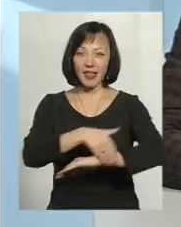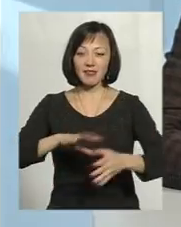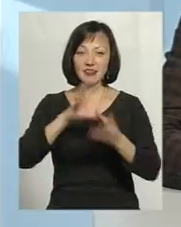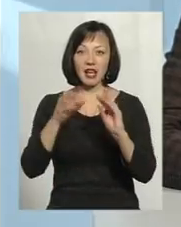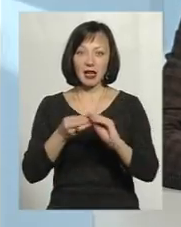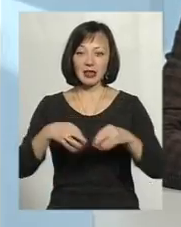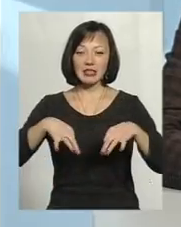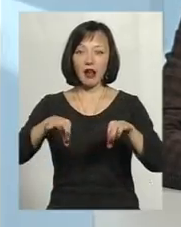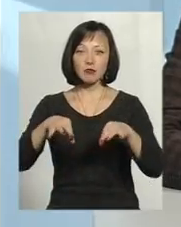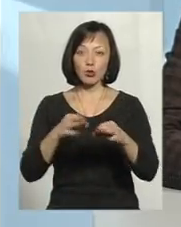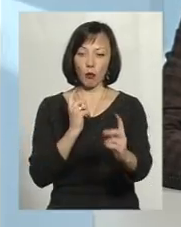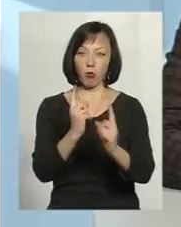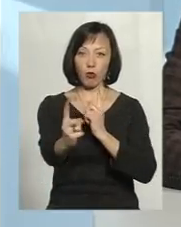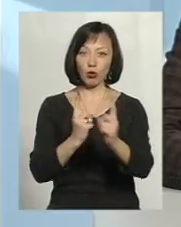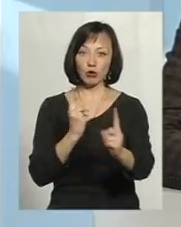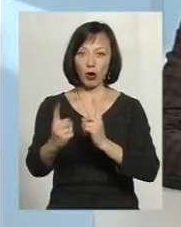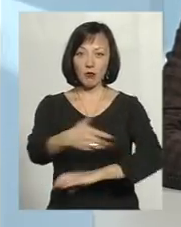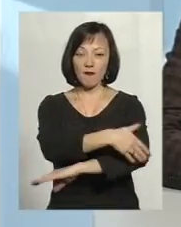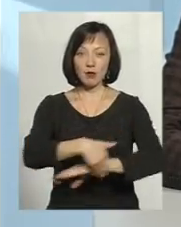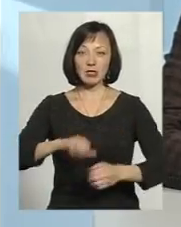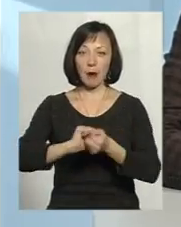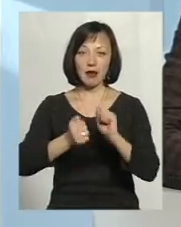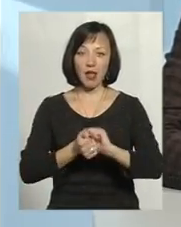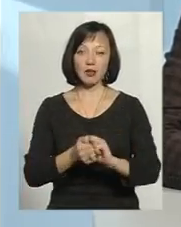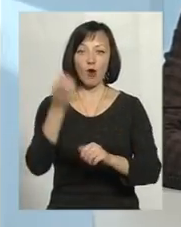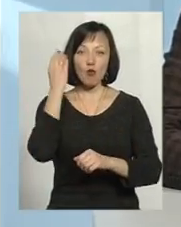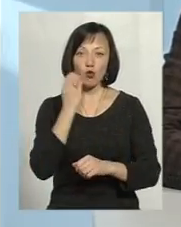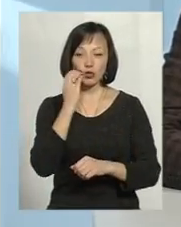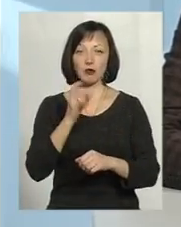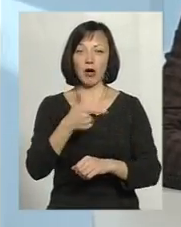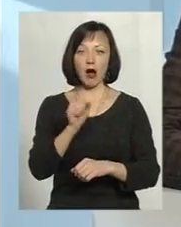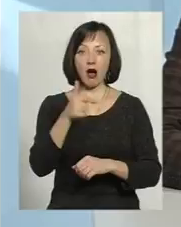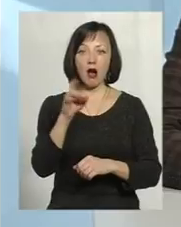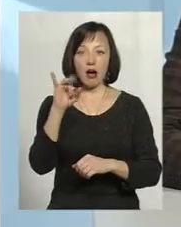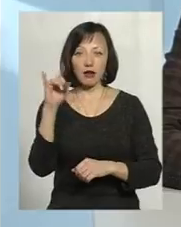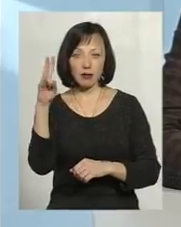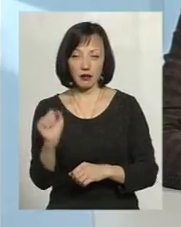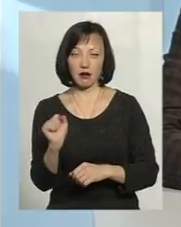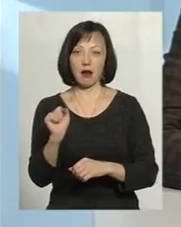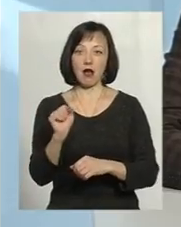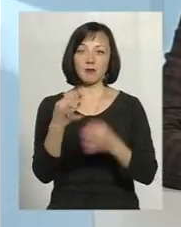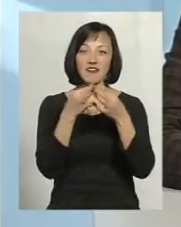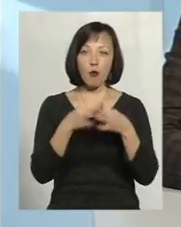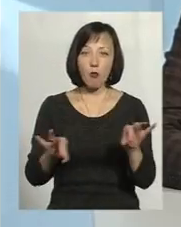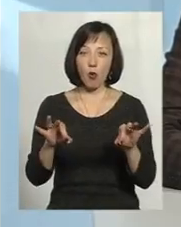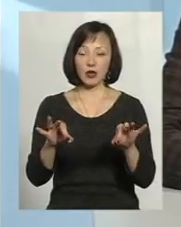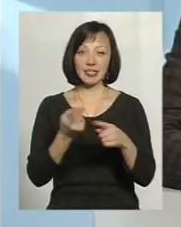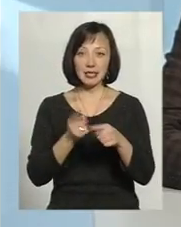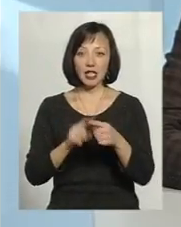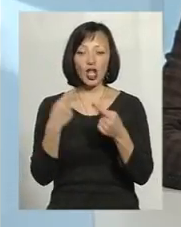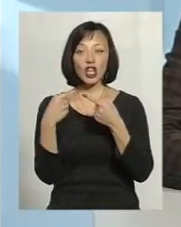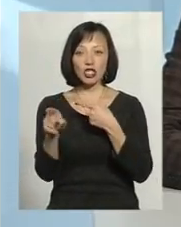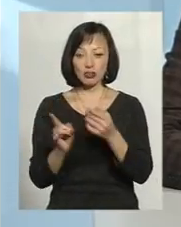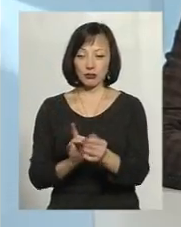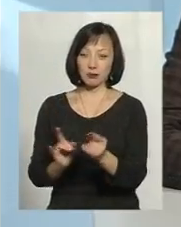цей транспортний поток, який йде по Кам'янецькій, по Пушкіна, по Гагаріна, по Свободи, тому що це інший